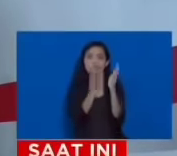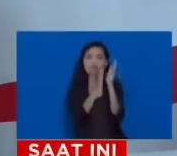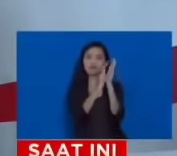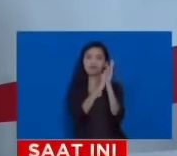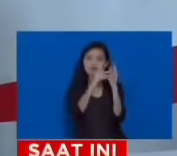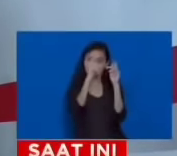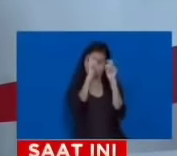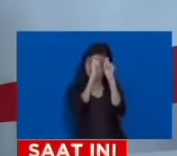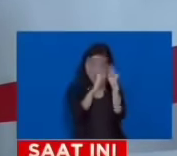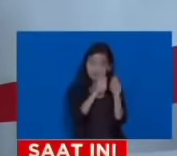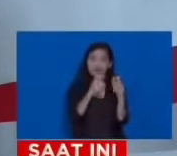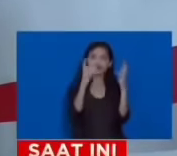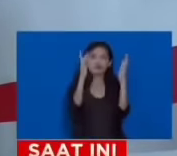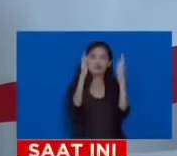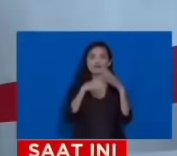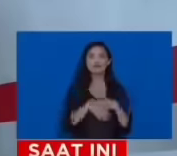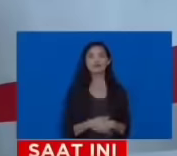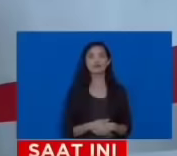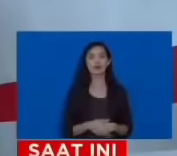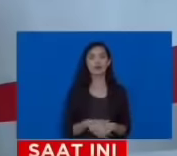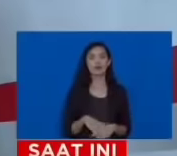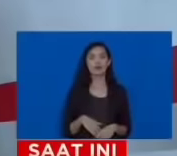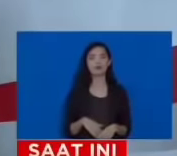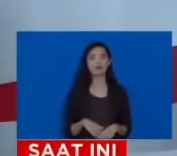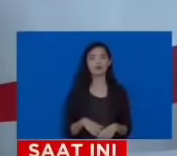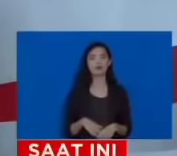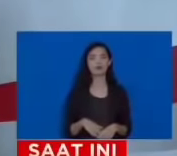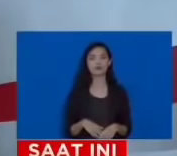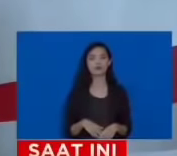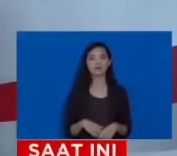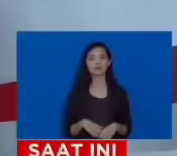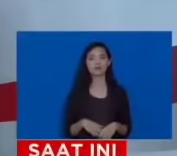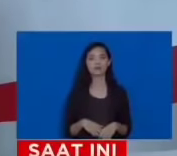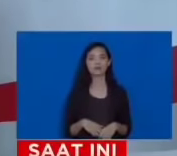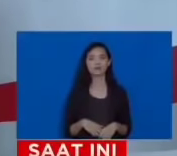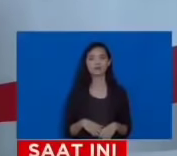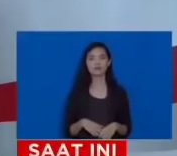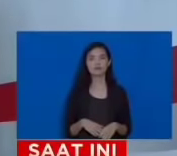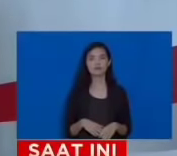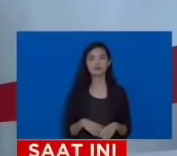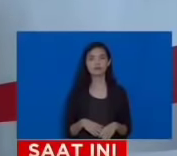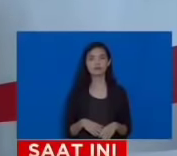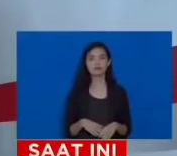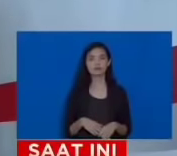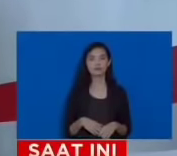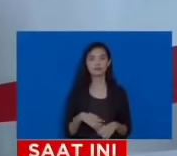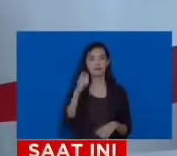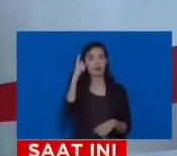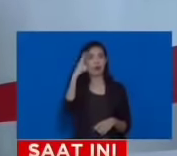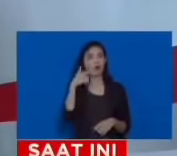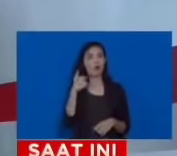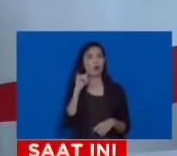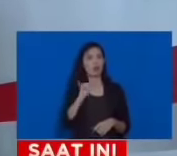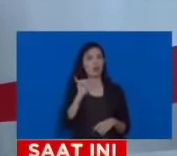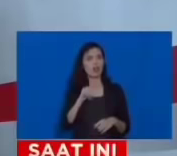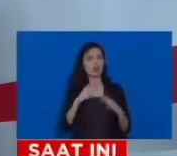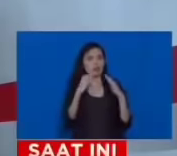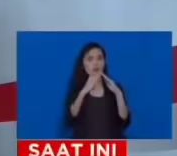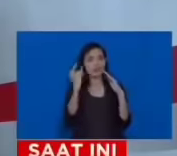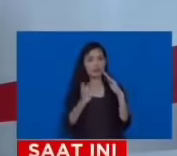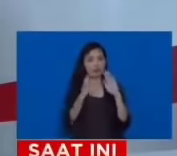Kami menyadari bahwa ini akan menjadi suatu proses yang berkepanjangan,